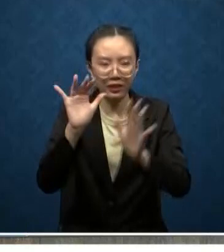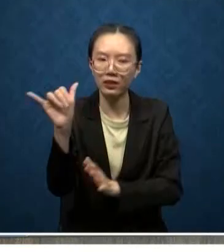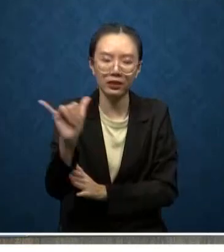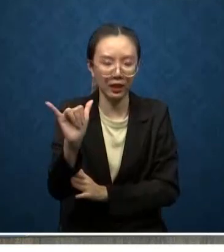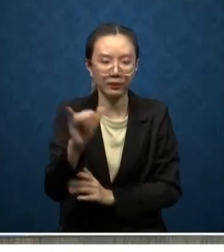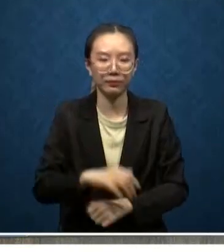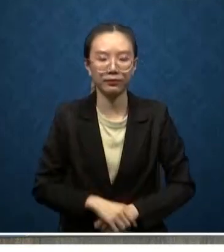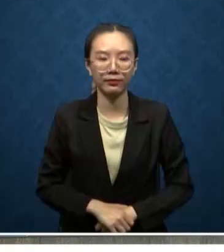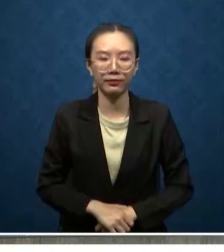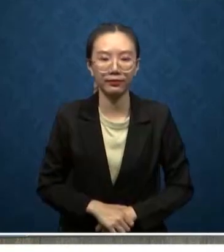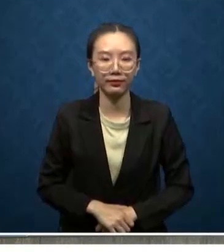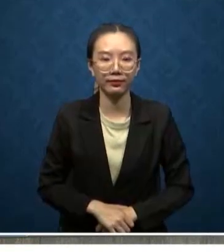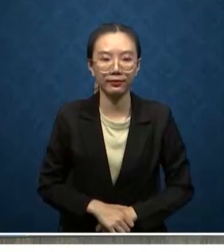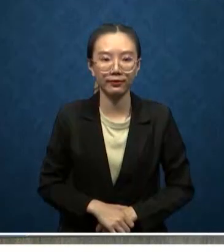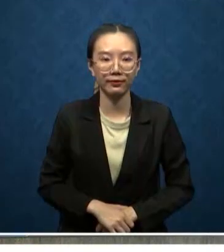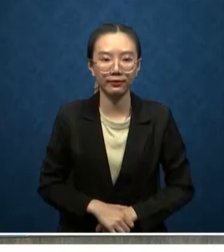ร่วม